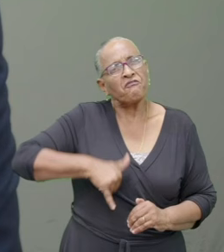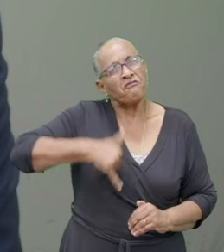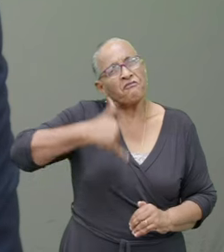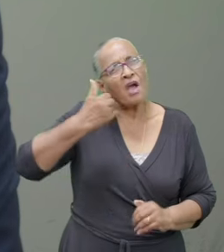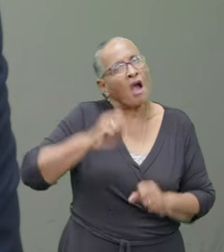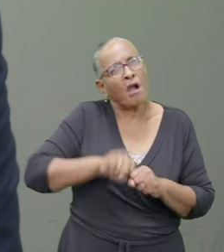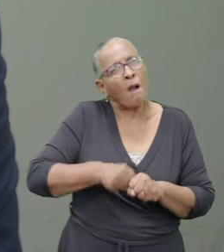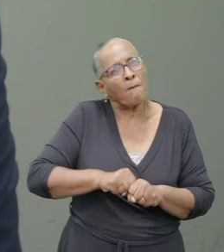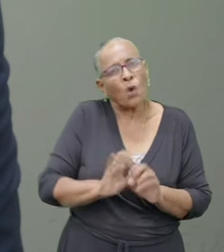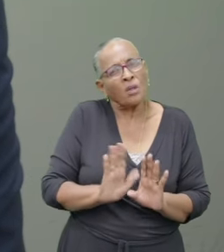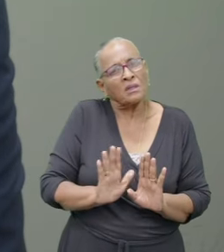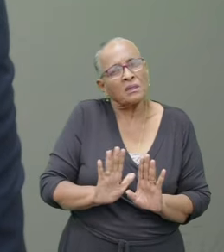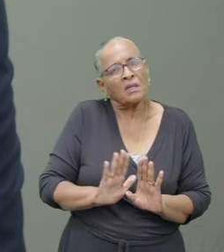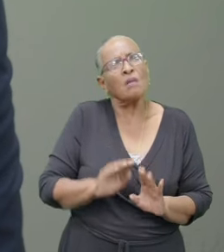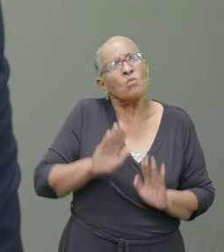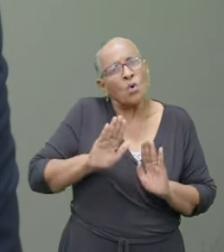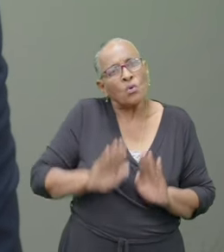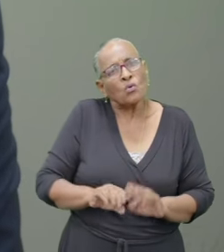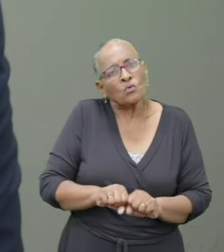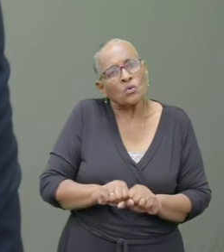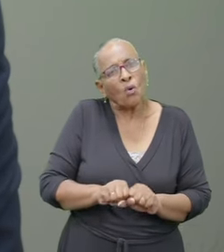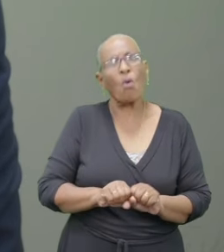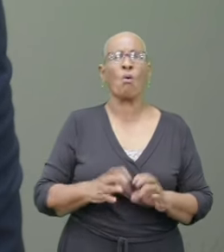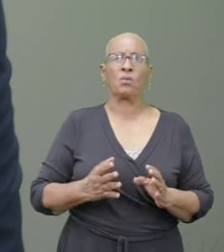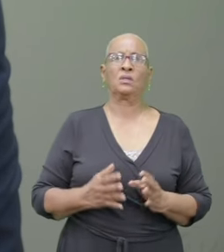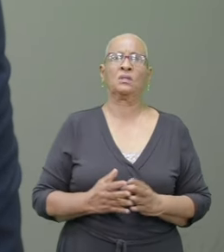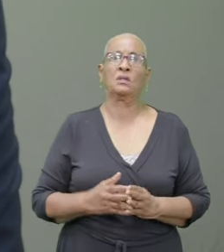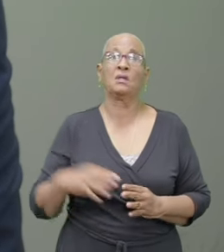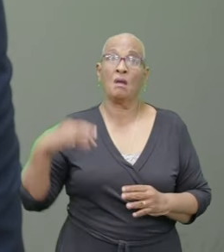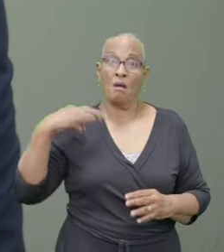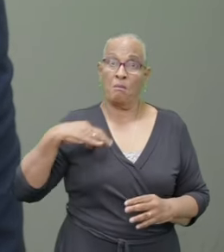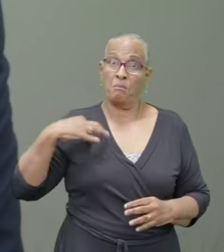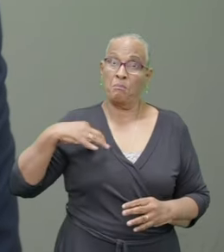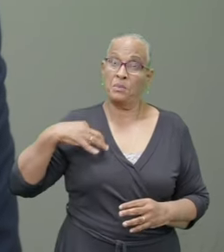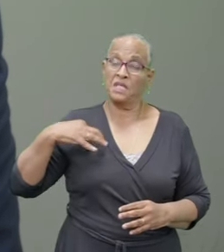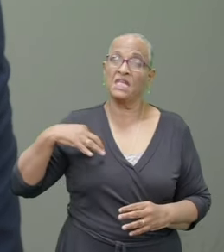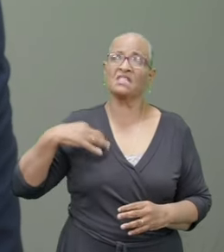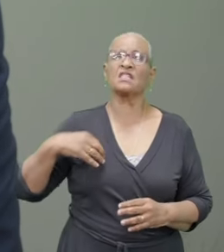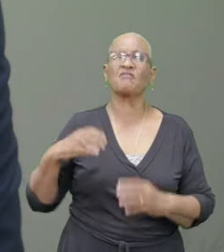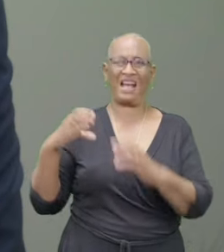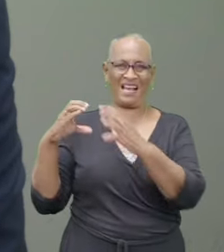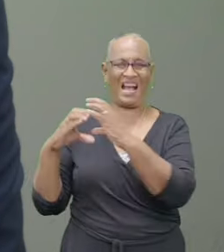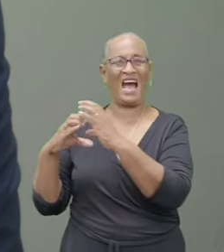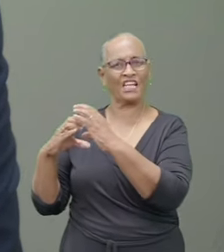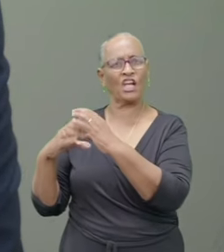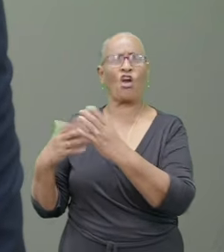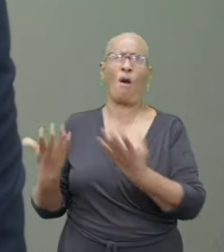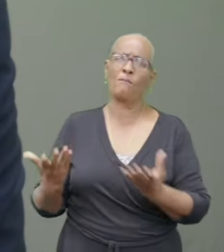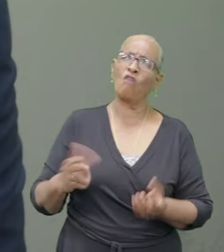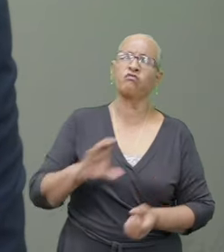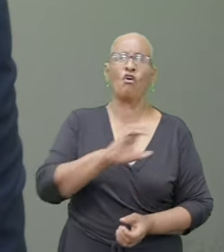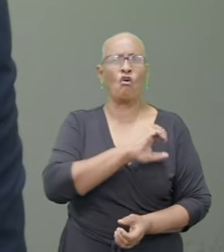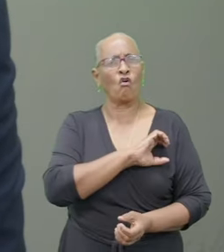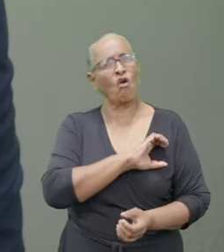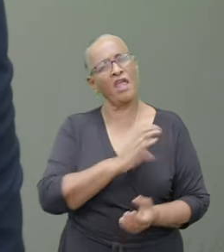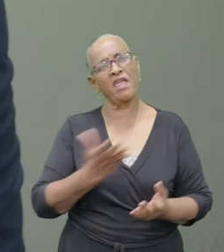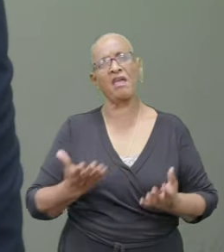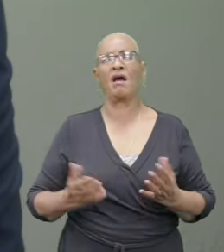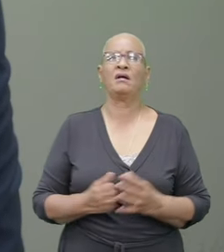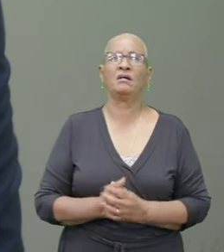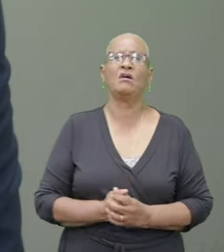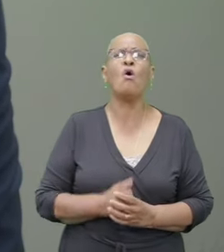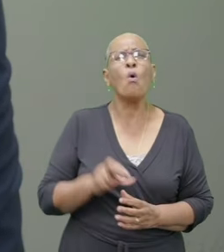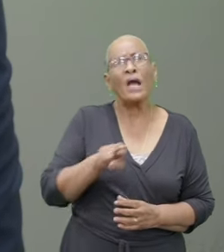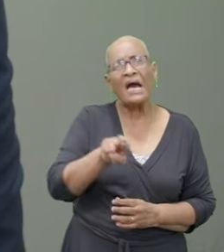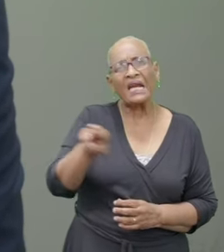om het maar even op te noemen, ik ben ook lid van de ministers van het Caribisch gebied, of een van de collega's. En ook in de